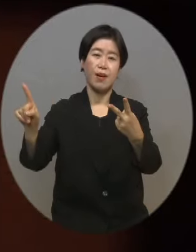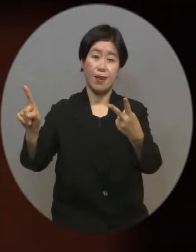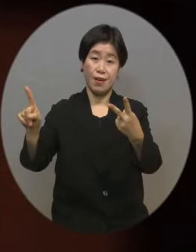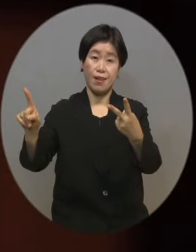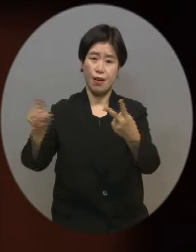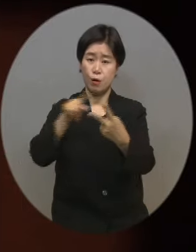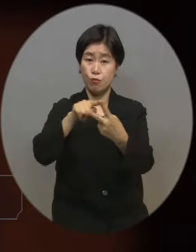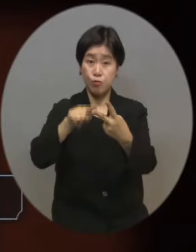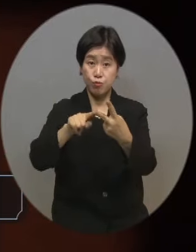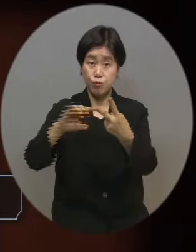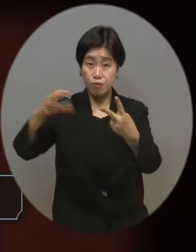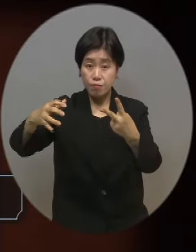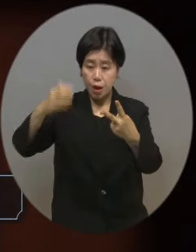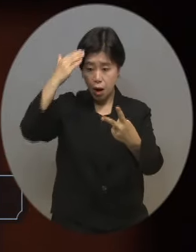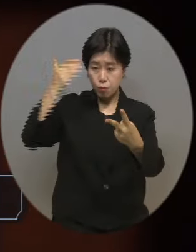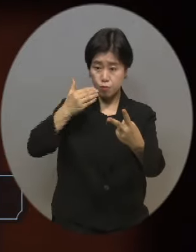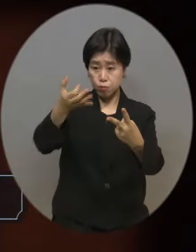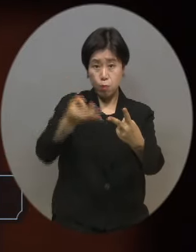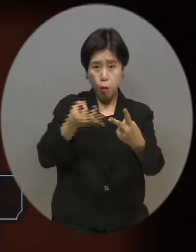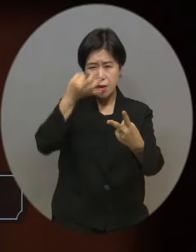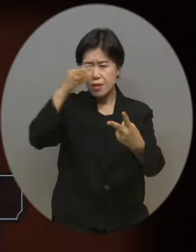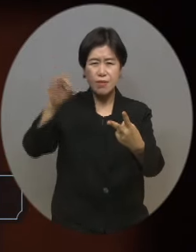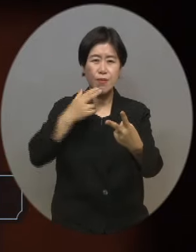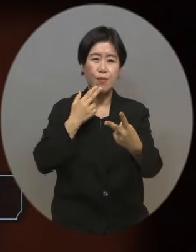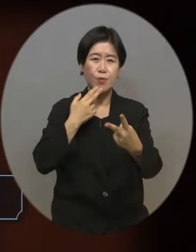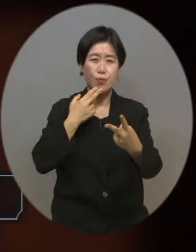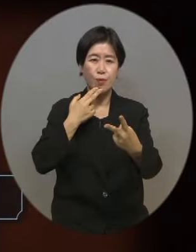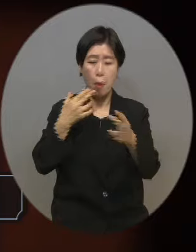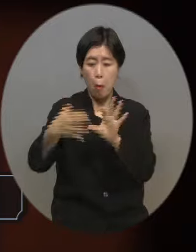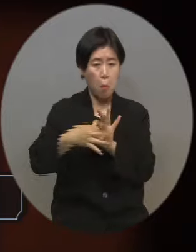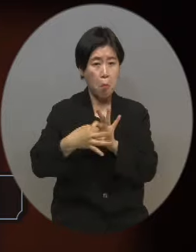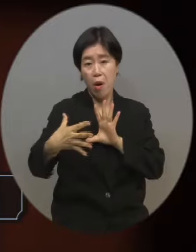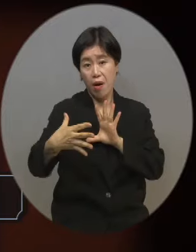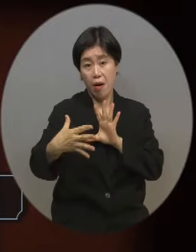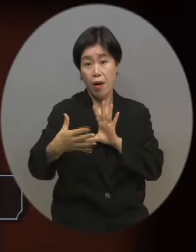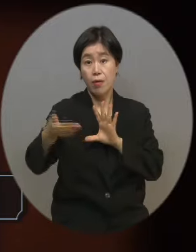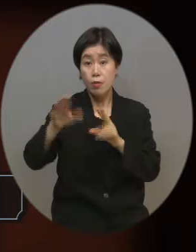해서 셋인데 팔레스타인은 제대로 된 나라로 안 치니까